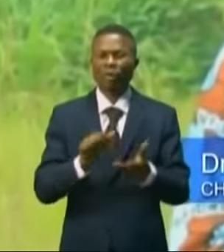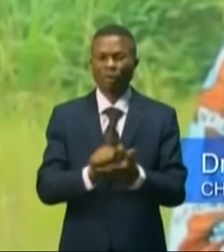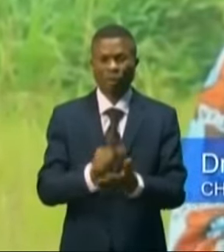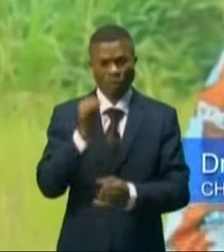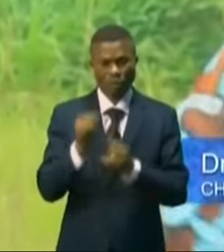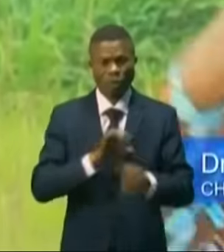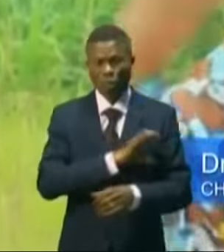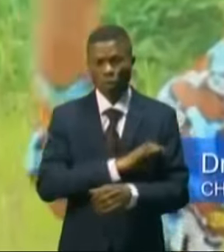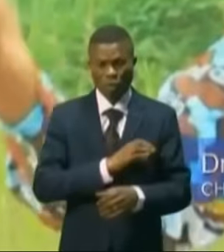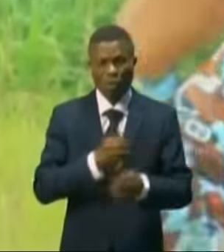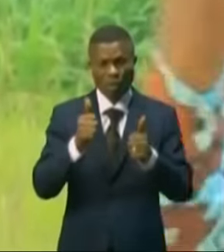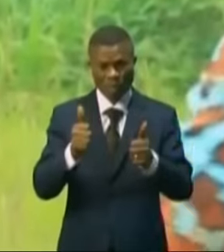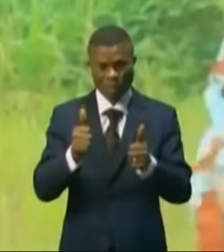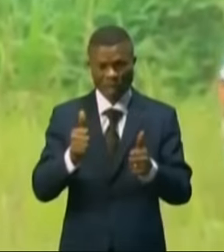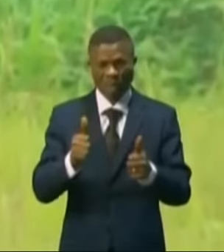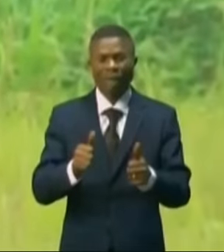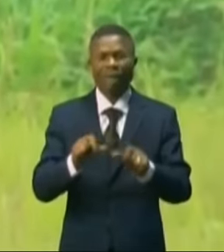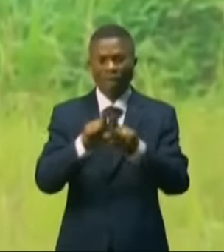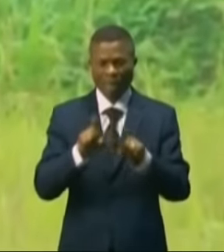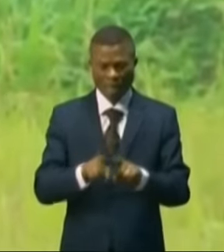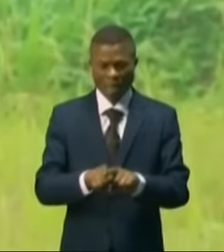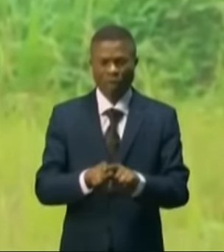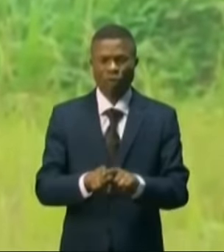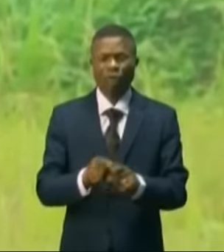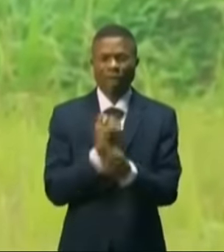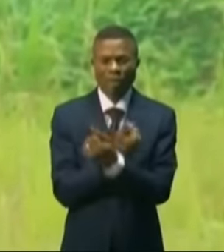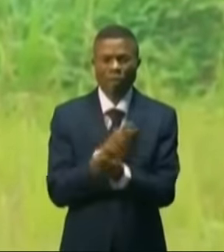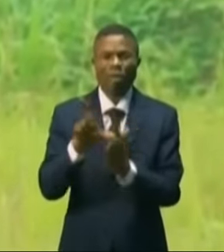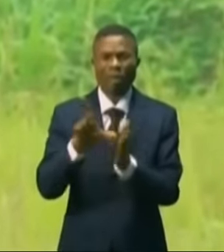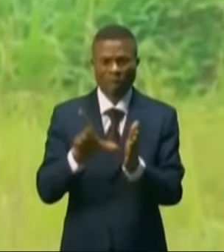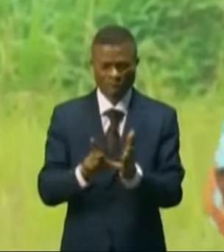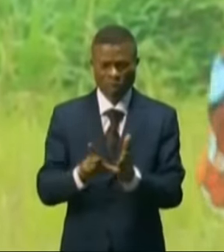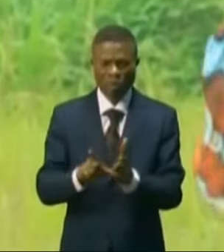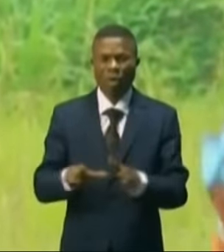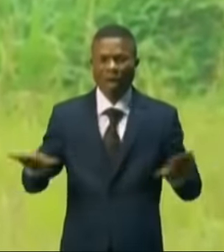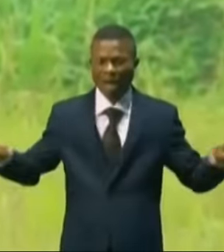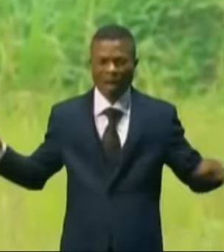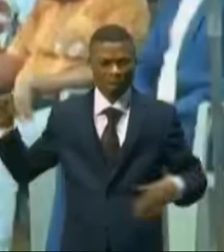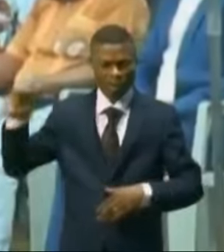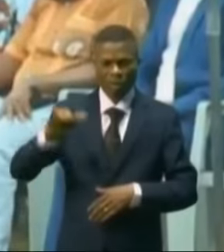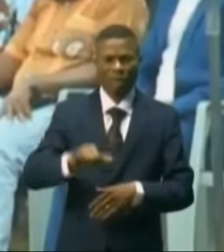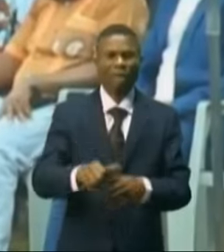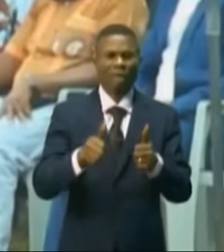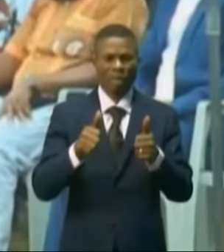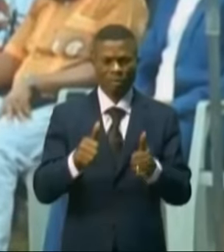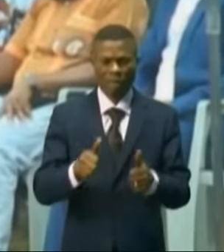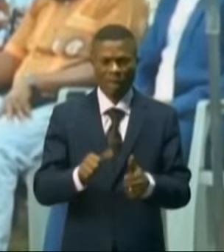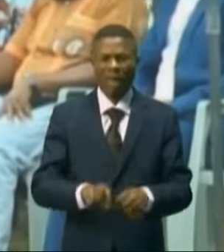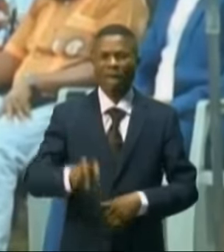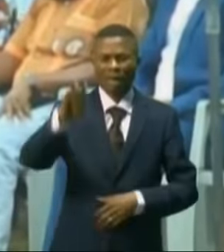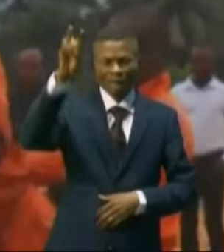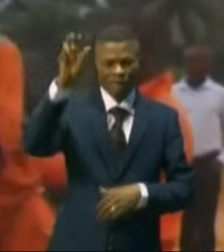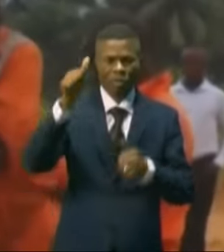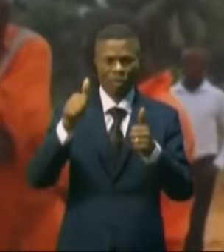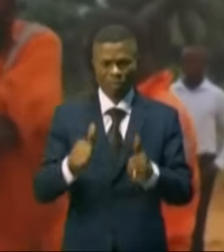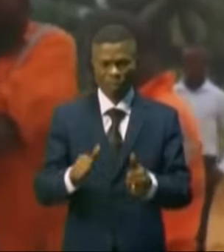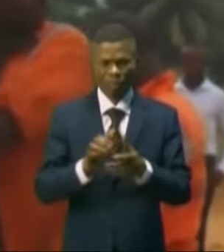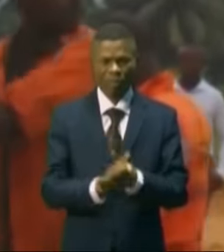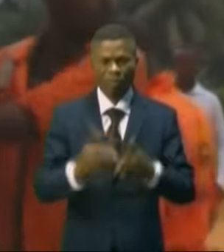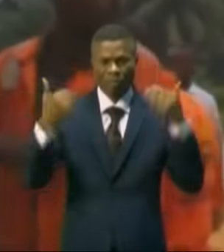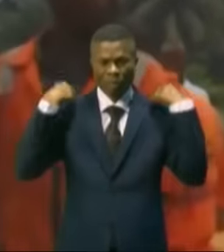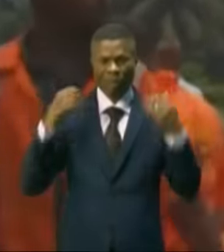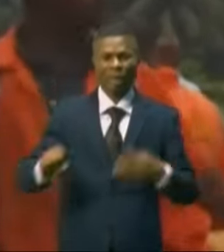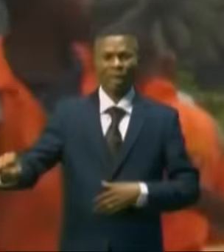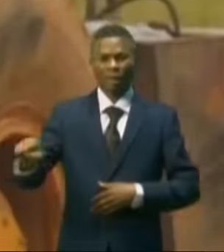comportent bien et elles se conforment aux normes de l'AAC, je crois que tout ira bien. Après son mot de circonstance, le chef de secteur